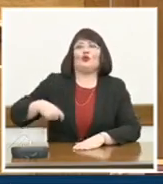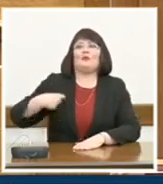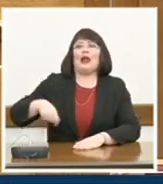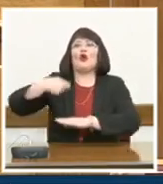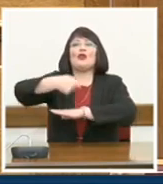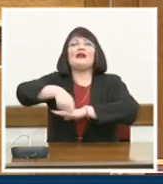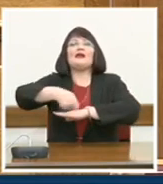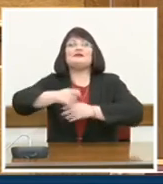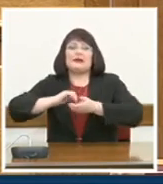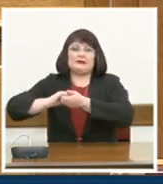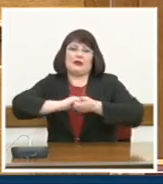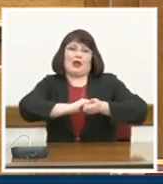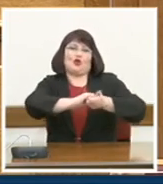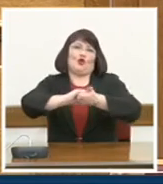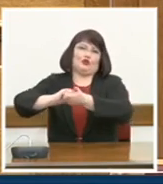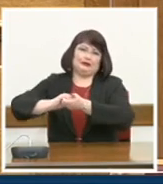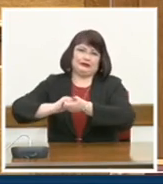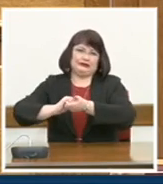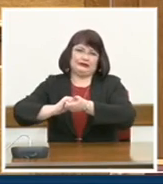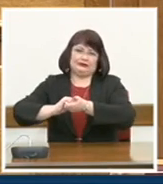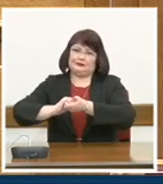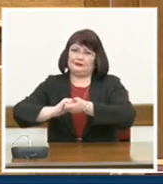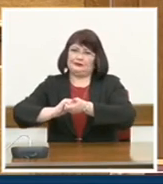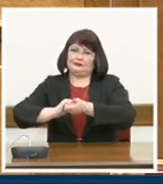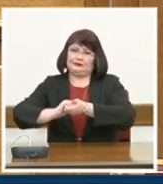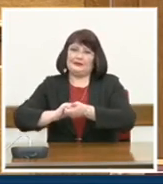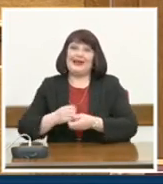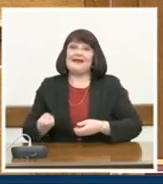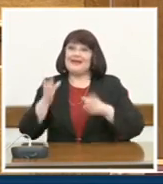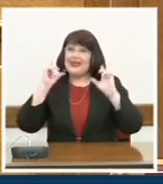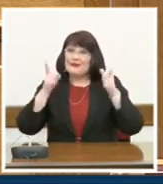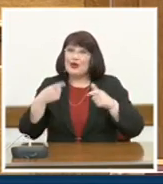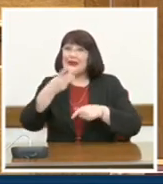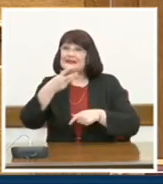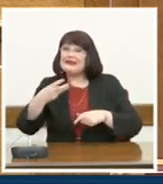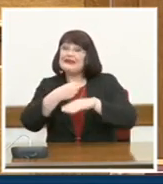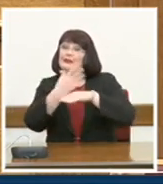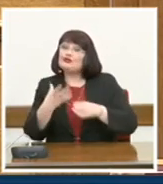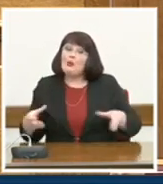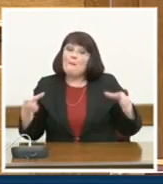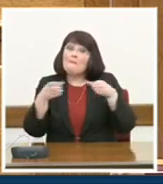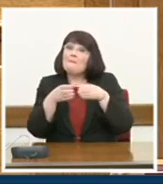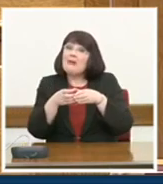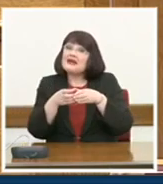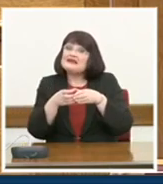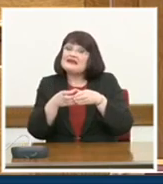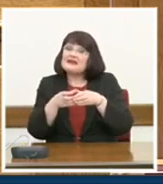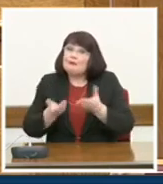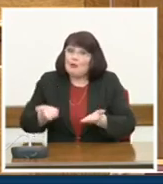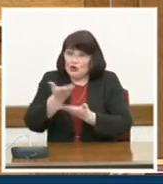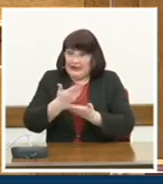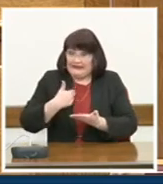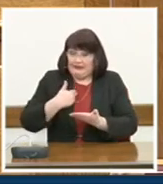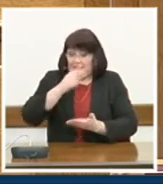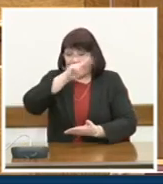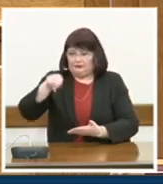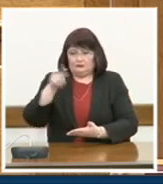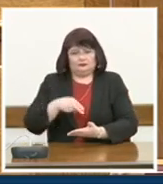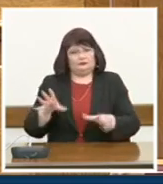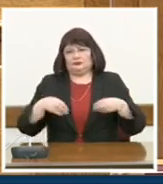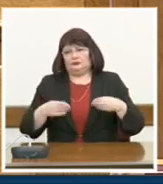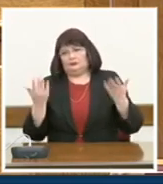ενώσεων. Τι κάνατε από κοινού Νέα Δημοκρατία, ΣΥΡΙΖΑ, ΠΑΣΟΚ? Την απορρίψατε, γιατί πολύ απλά θέλετε να κάνετε